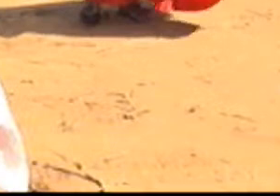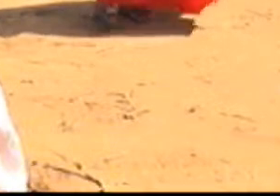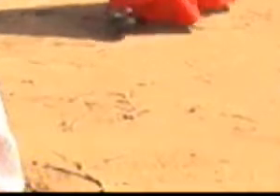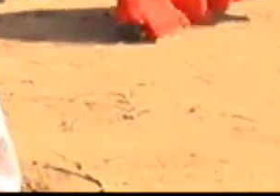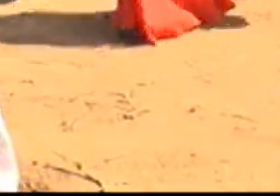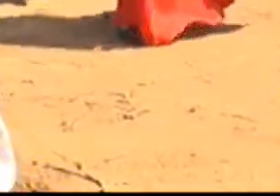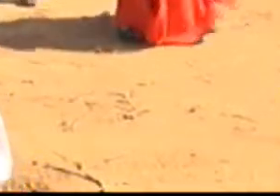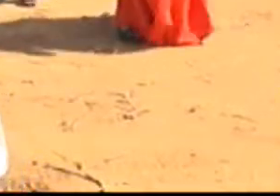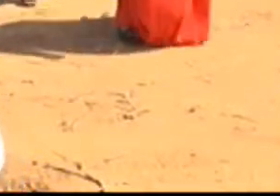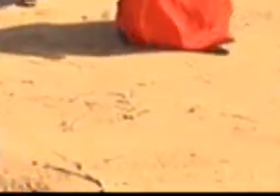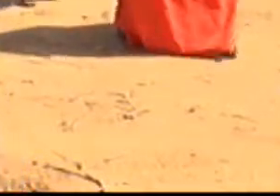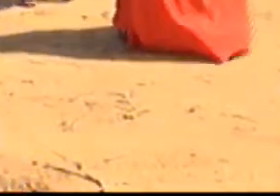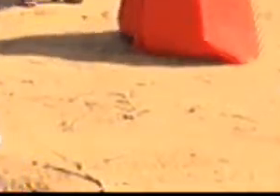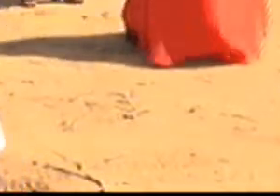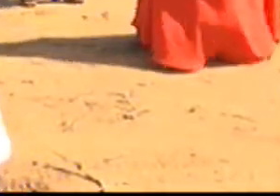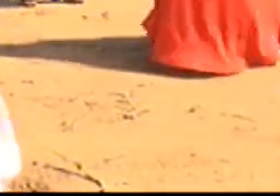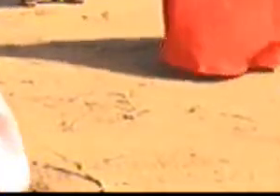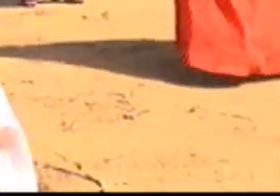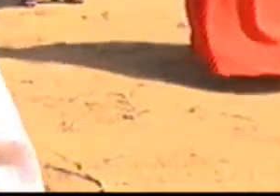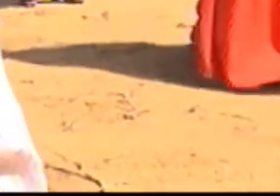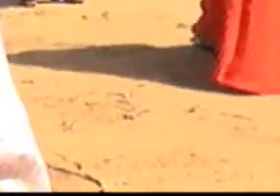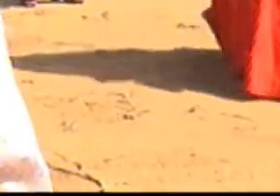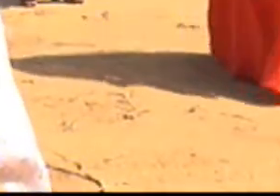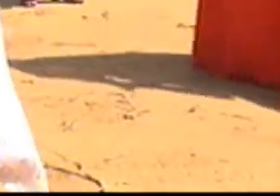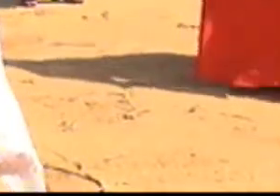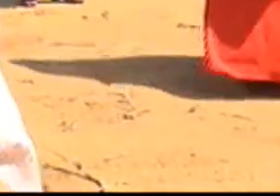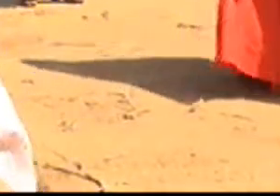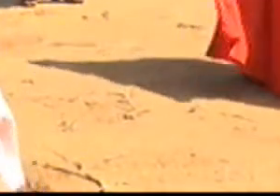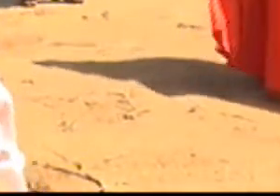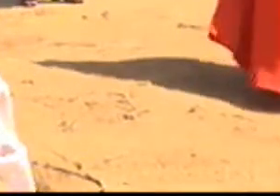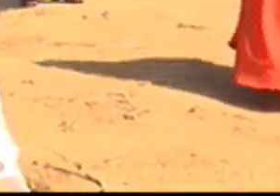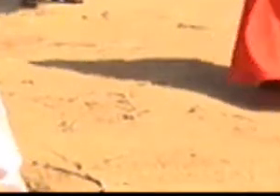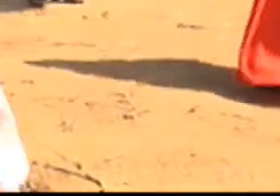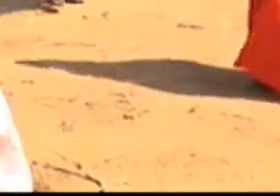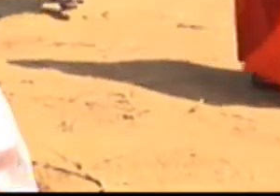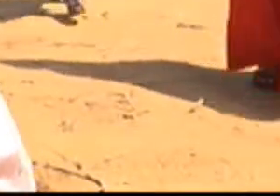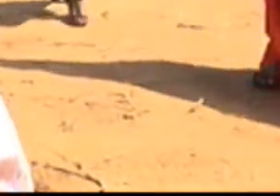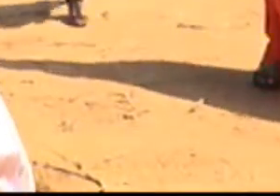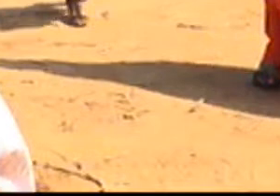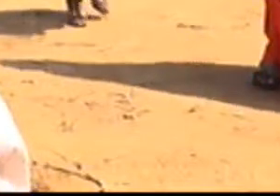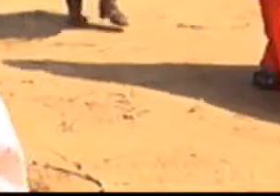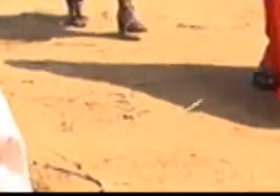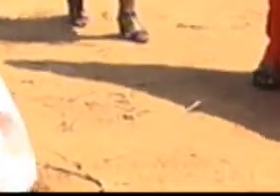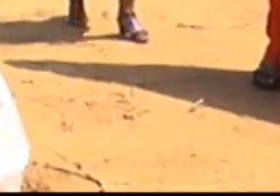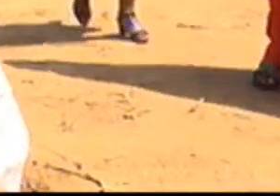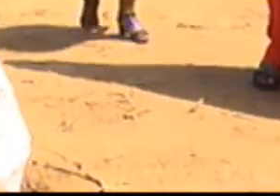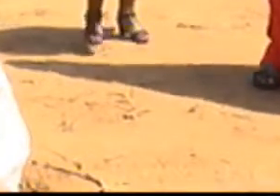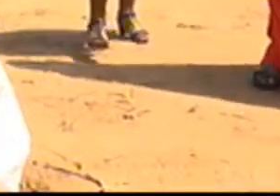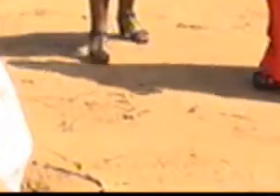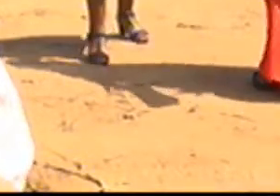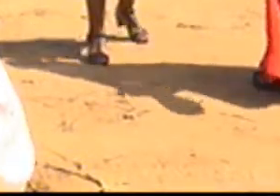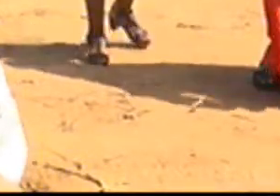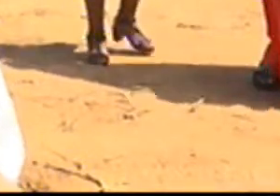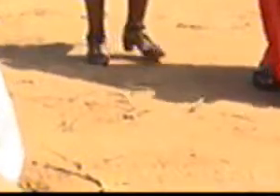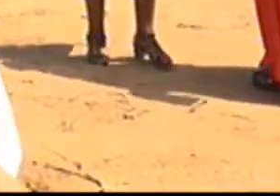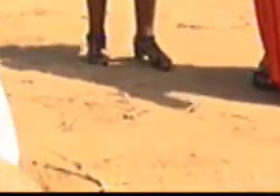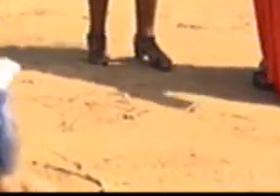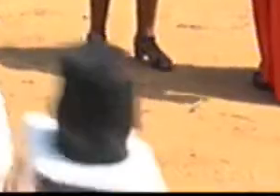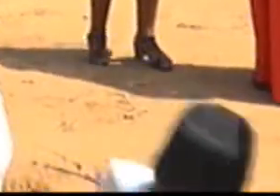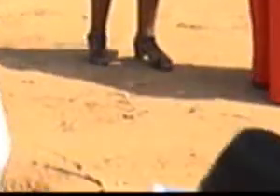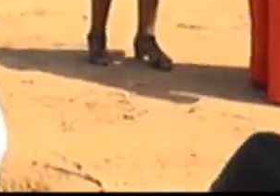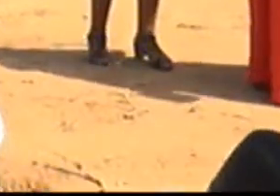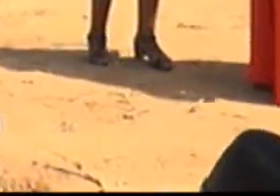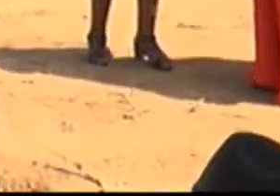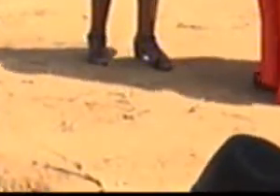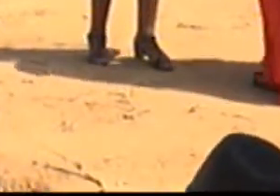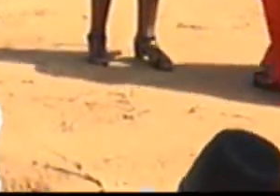siku ya furaha kwa watoto wa kike, naona ni ukombozi, tunaendelea kuweka mazingira mazuri ya kuendelea kuimarisha mtoto wa kike kielimu. Labda